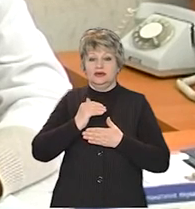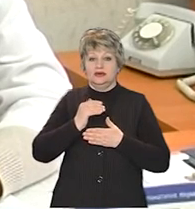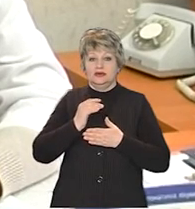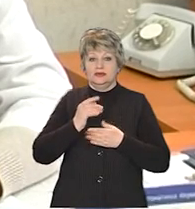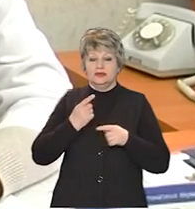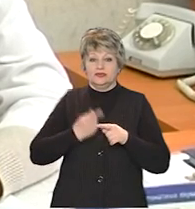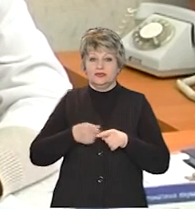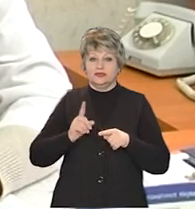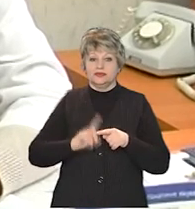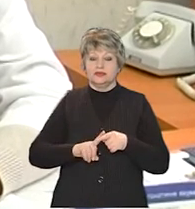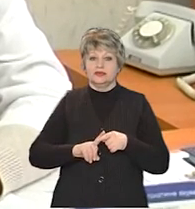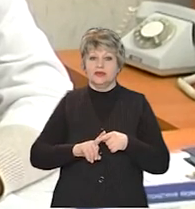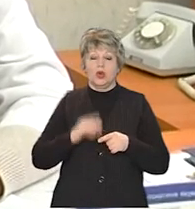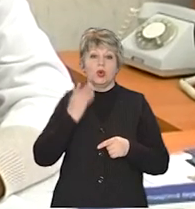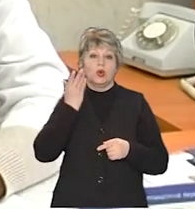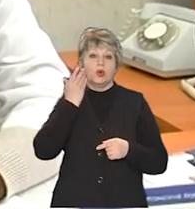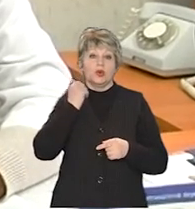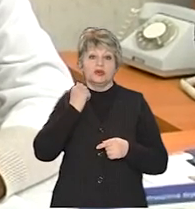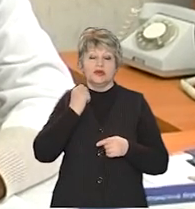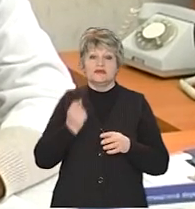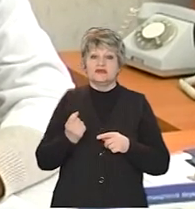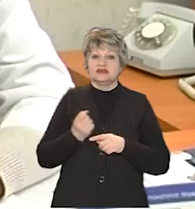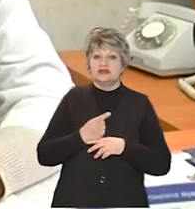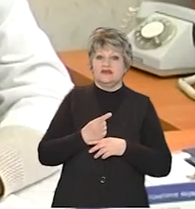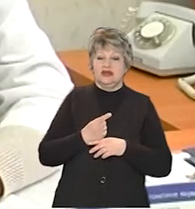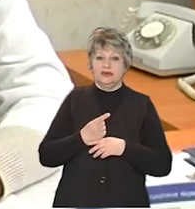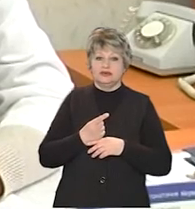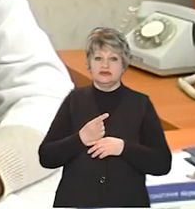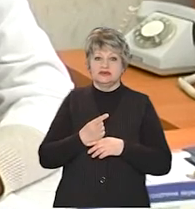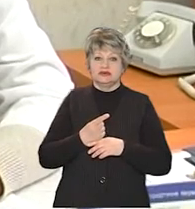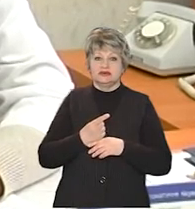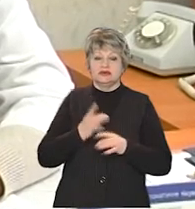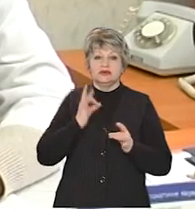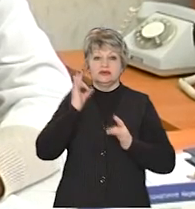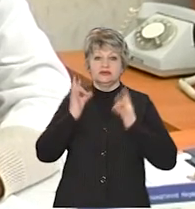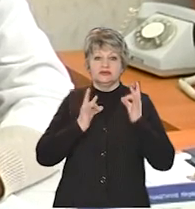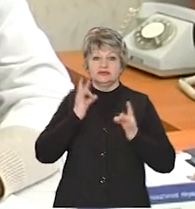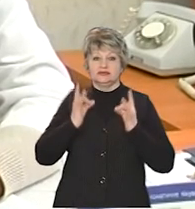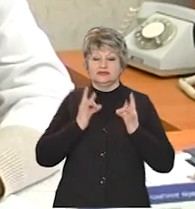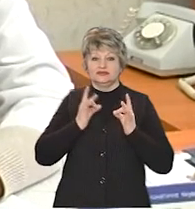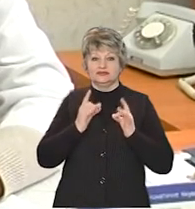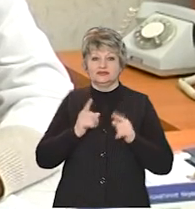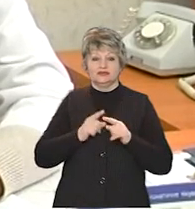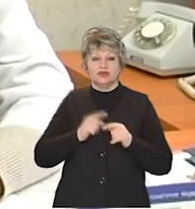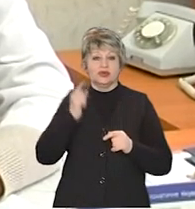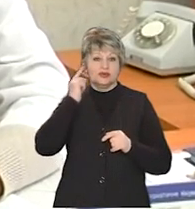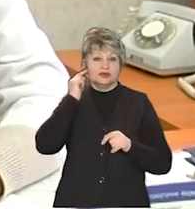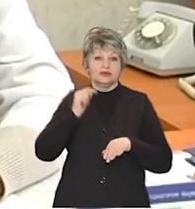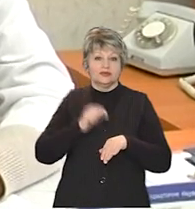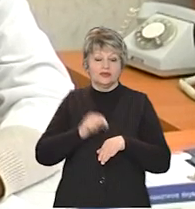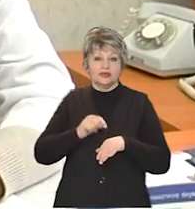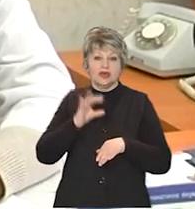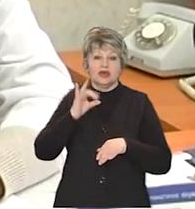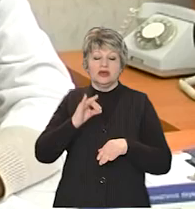верхня межа тиску, це систолічний артеріальний тиск, коли з'являються тони, пульс або тони короткого